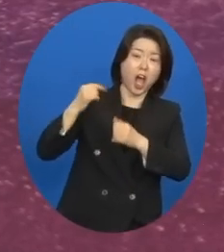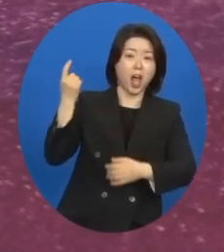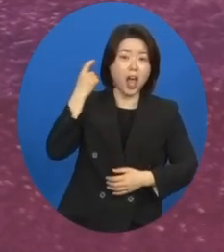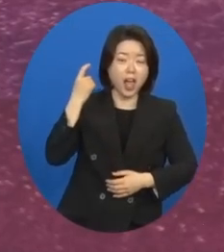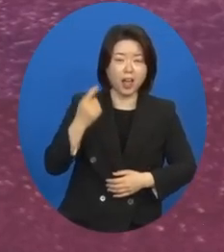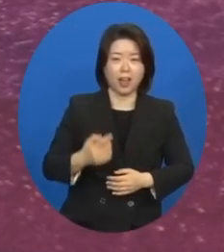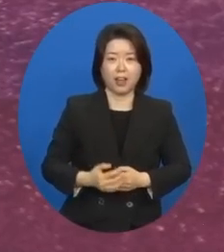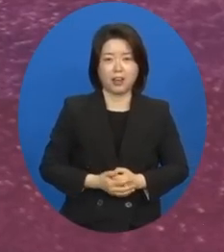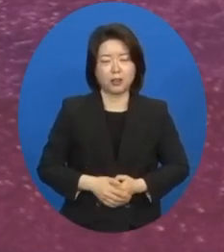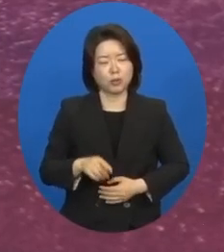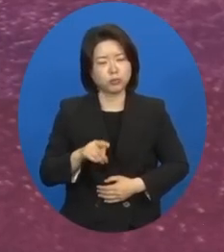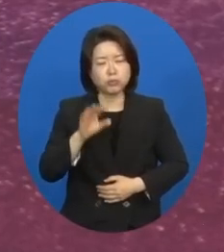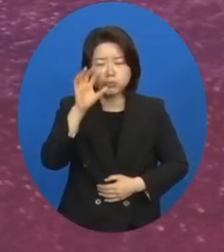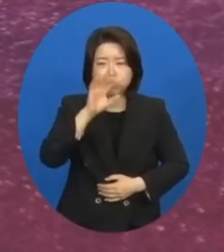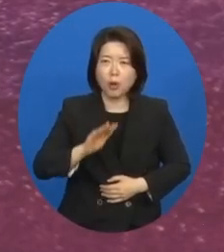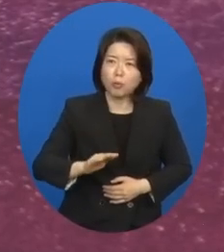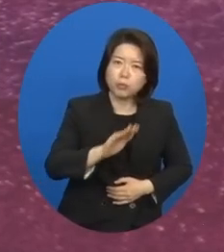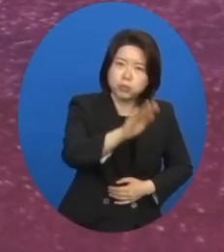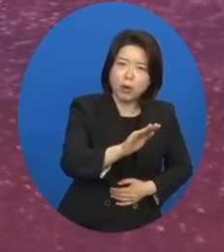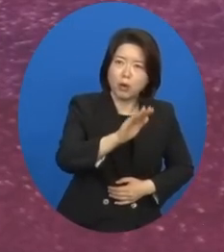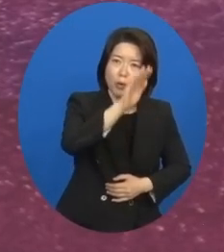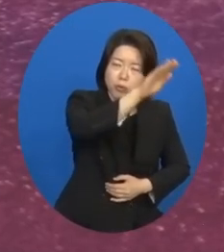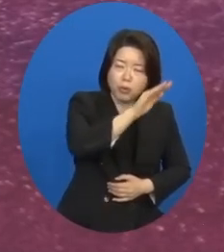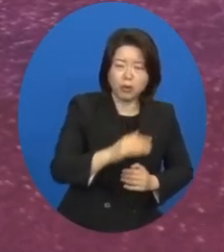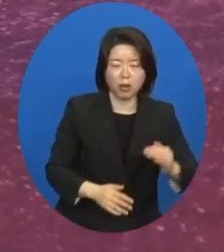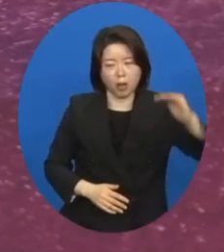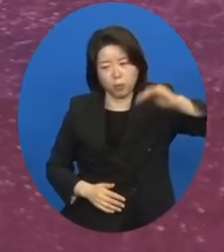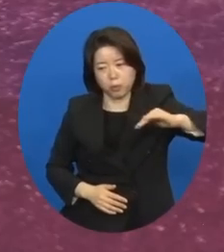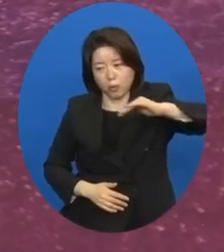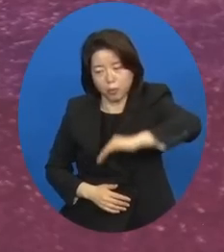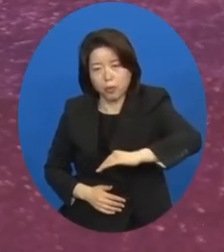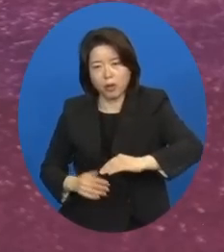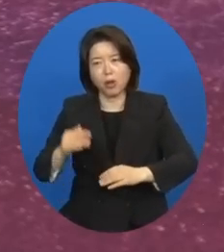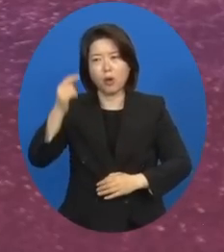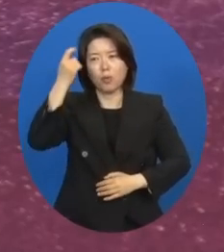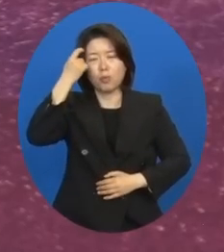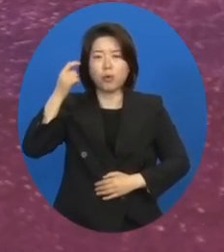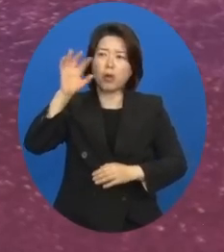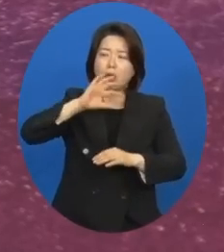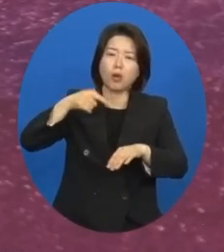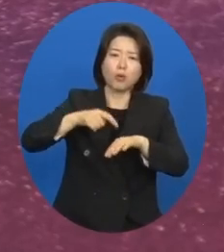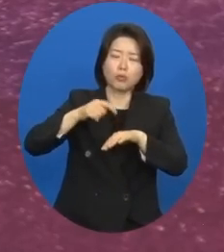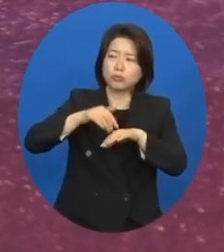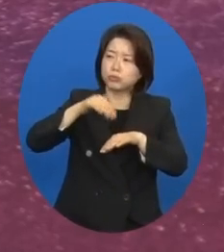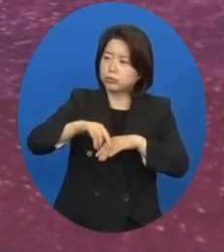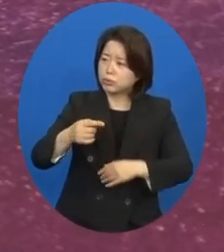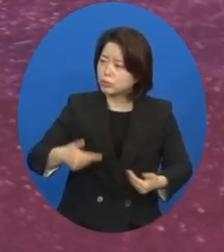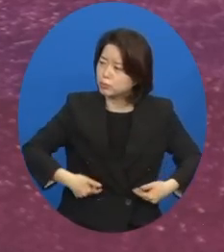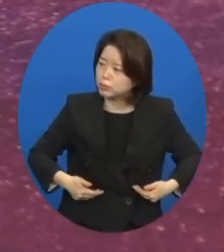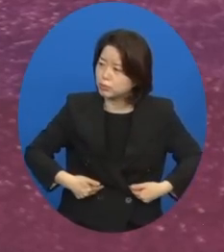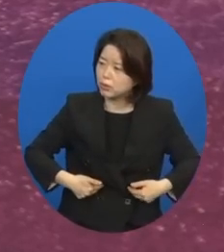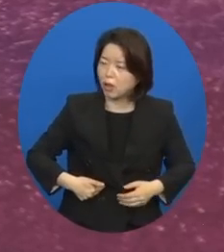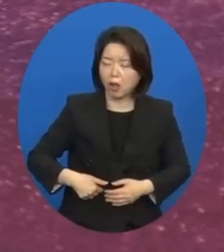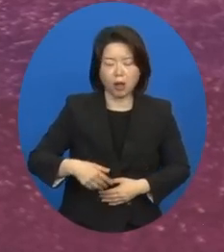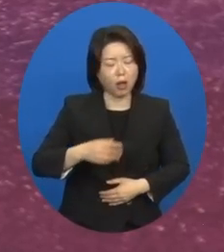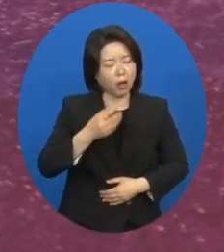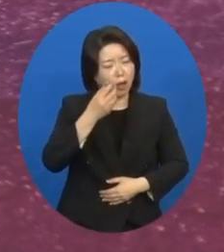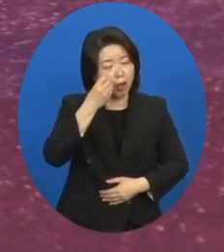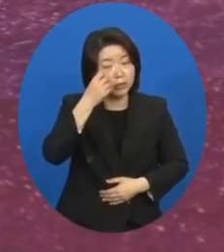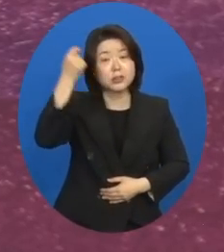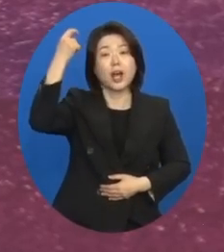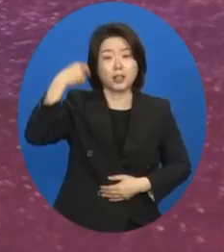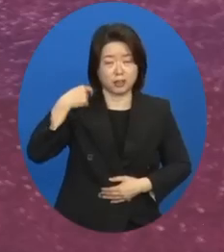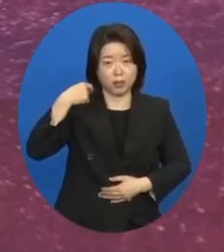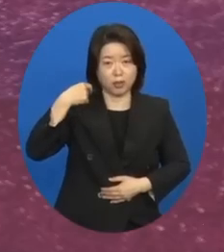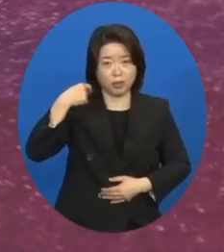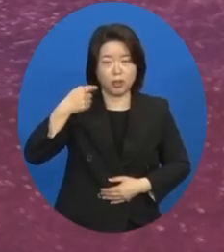저는 이 훈련을 왜 해야 되는지 이해가 되지 않았어요. 무가치하게 느껴졌습니다. 그런데